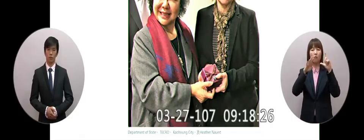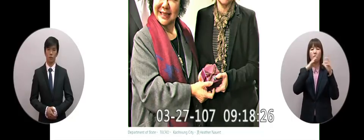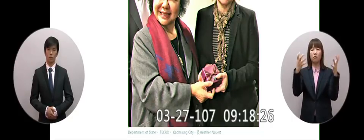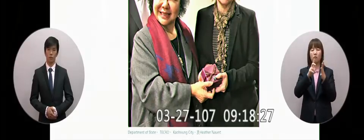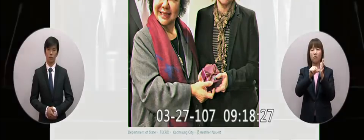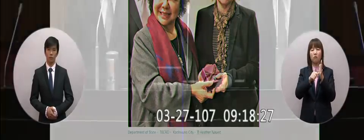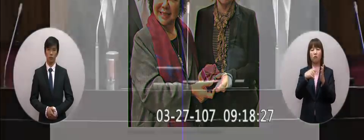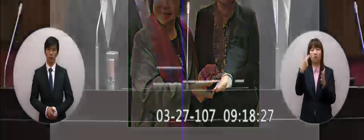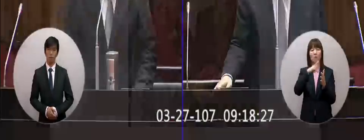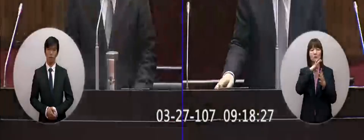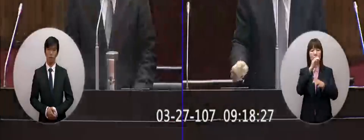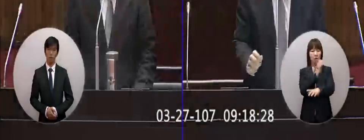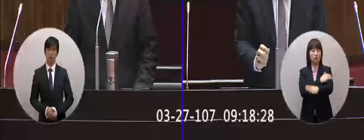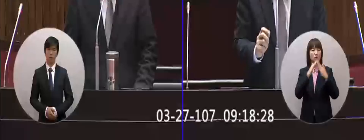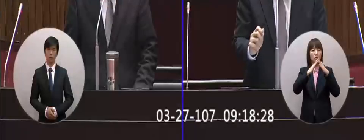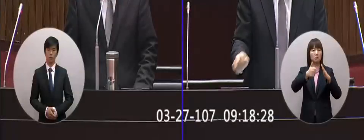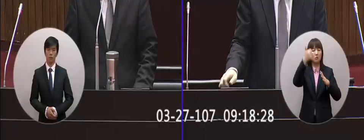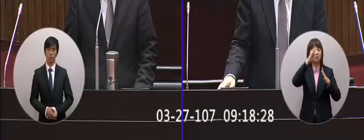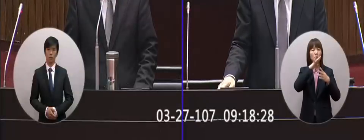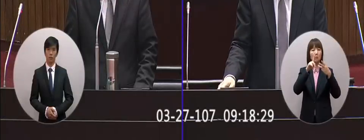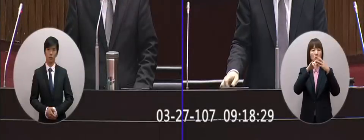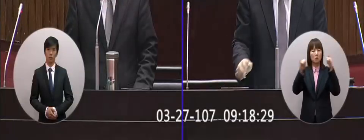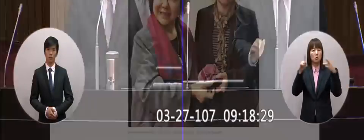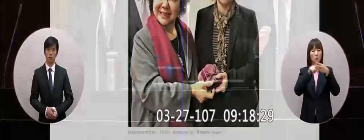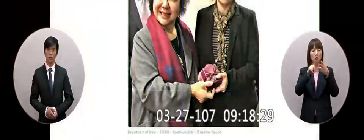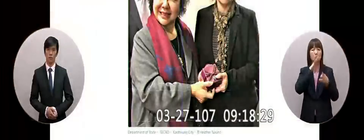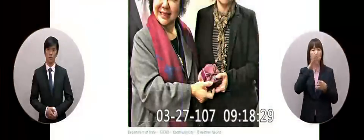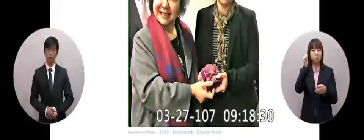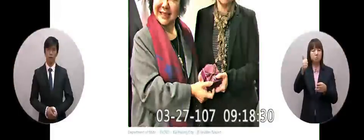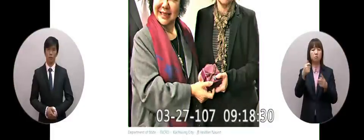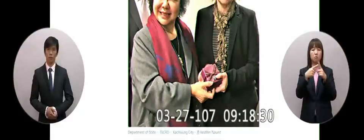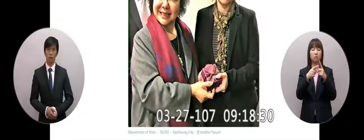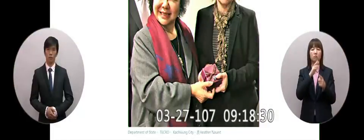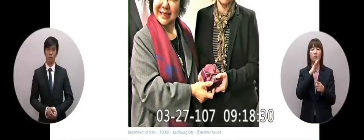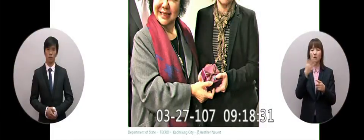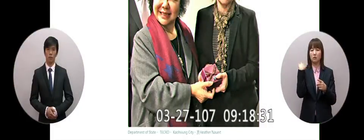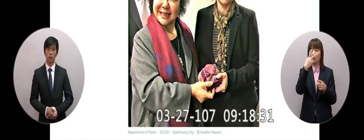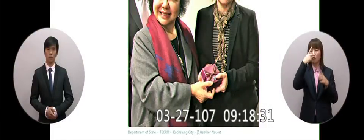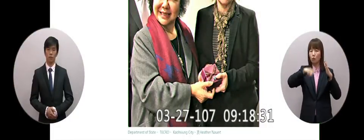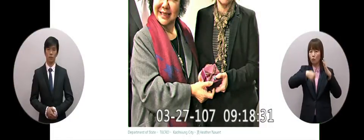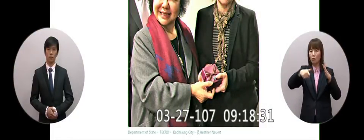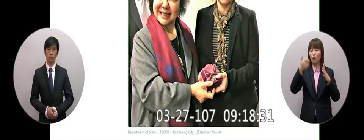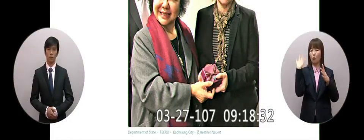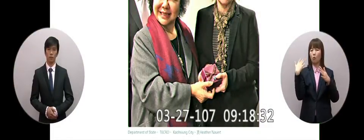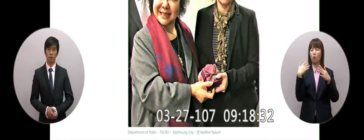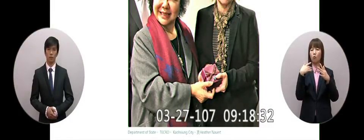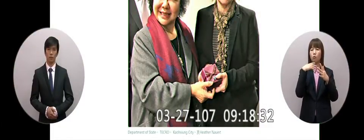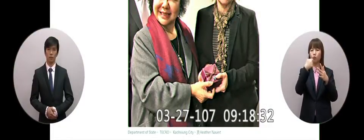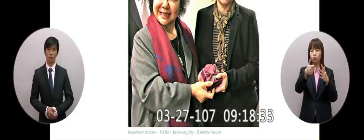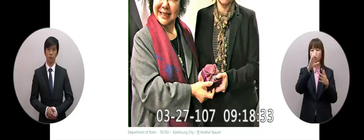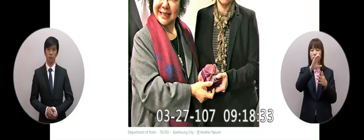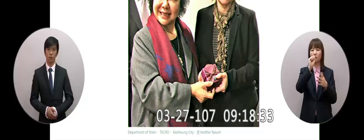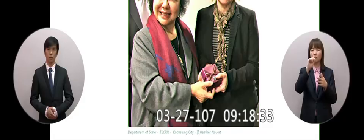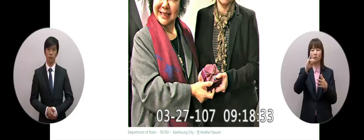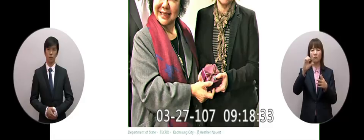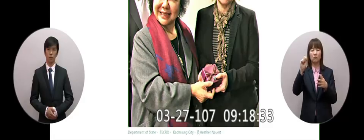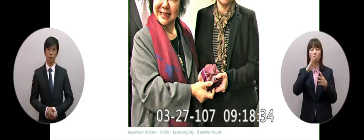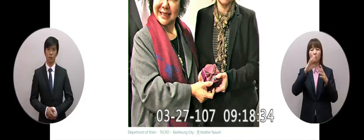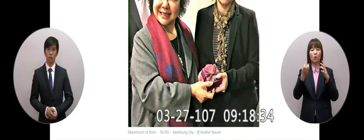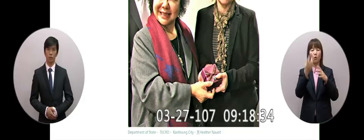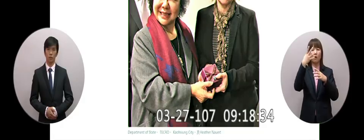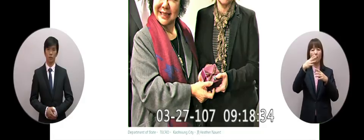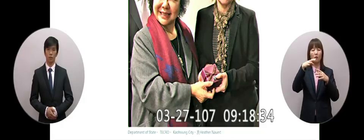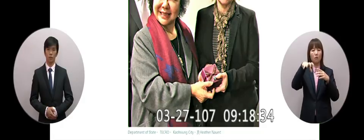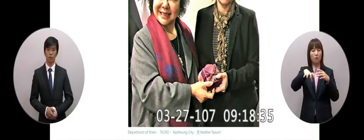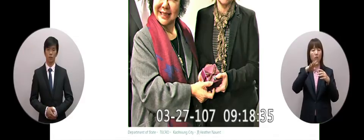同时间还推崇了陈局市长是民主的捍卫者。那过去赖院长你也曾经到过这个 CSIS， 也到过华府，